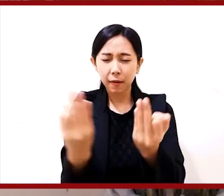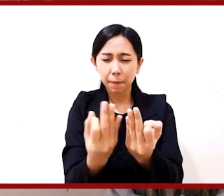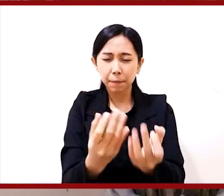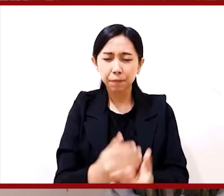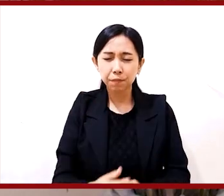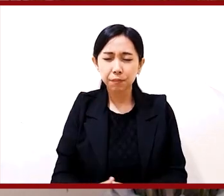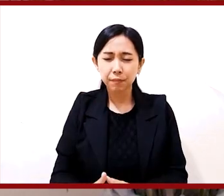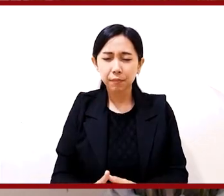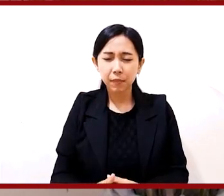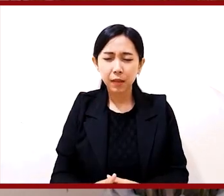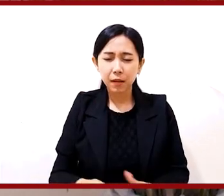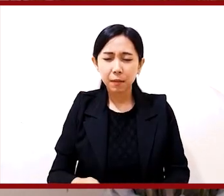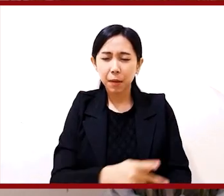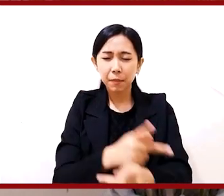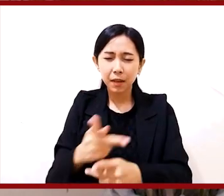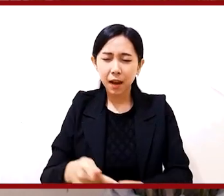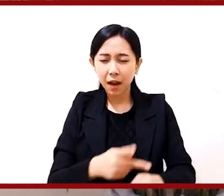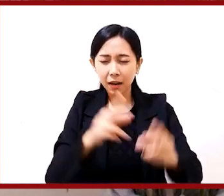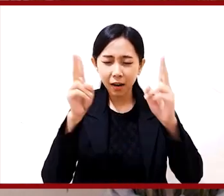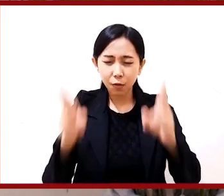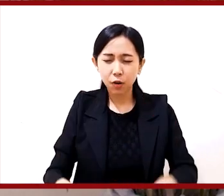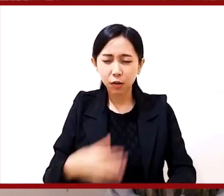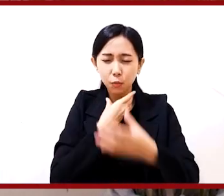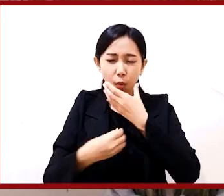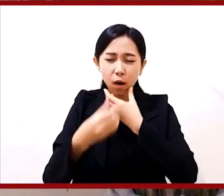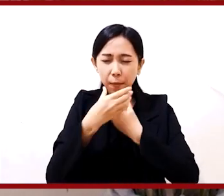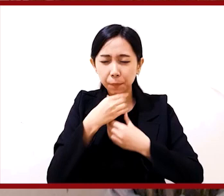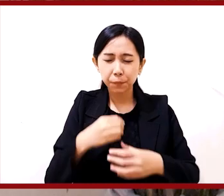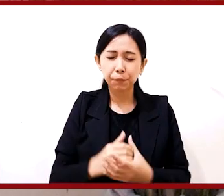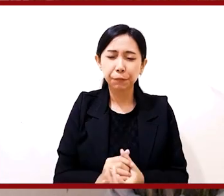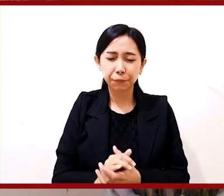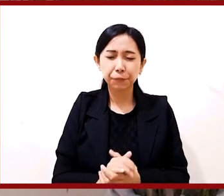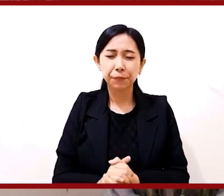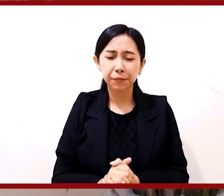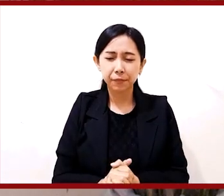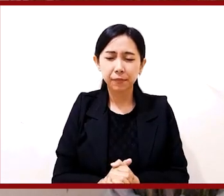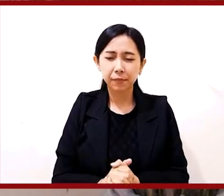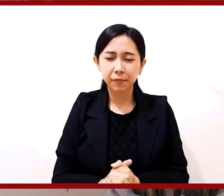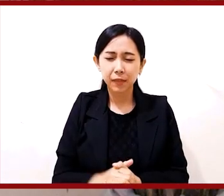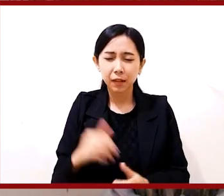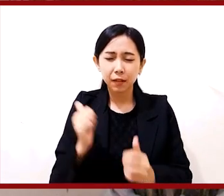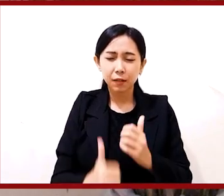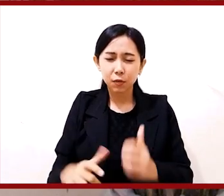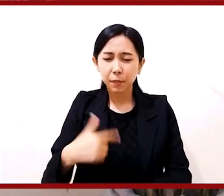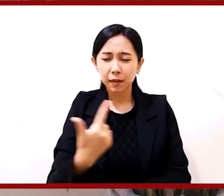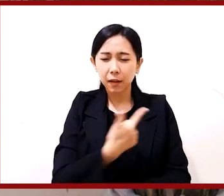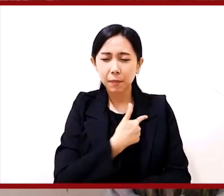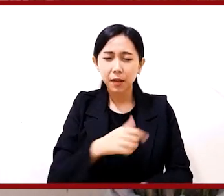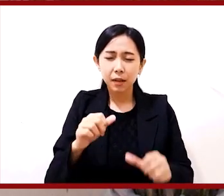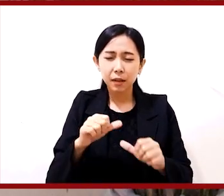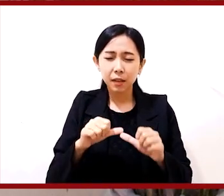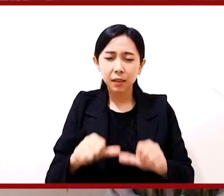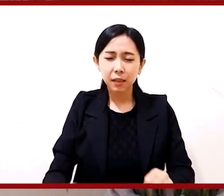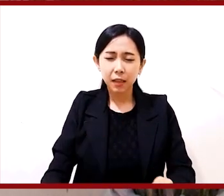keluarga, dan terus memelihara keberadaan para orang tua lanjut usia, sehingga kami